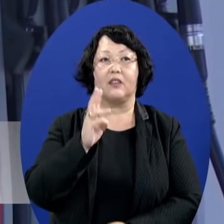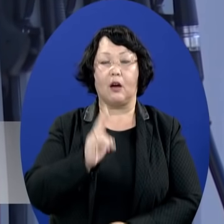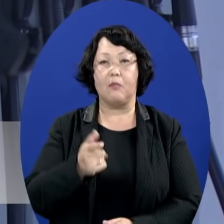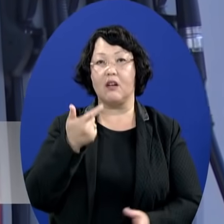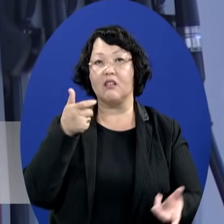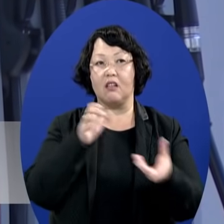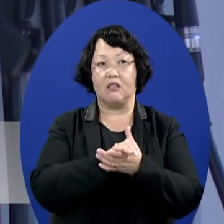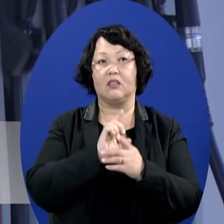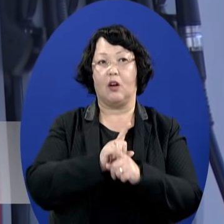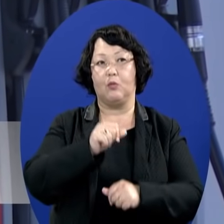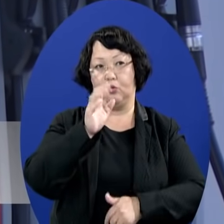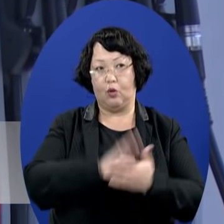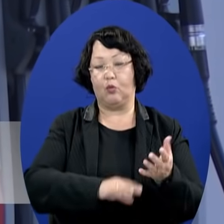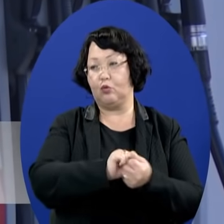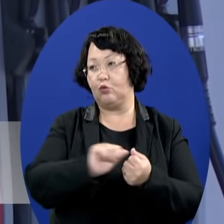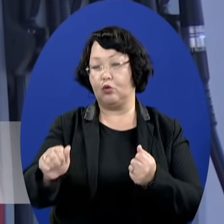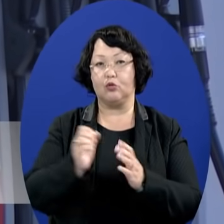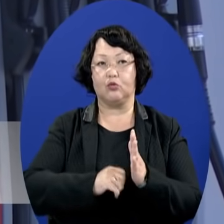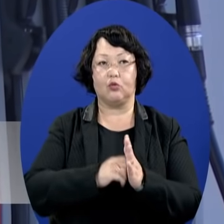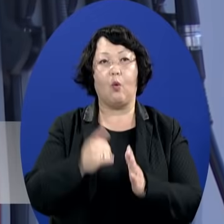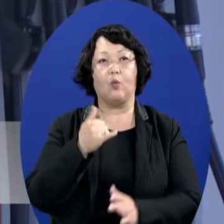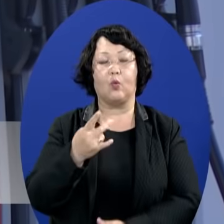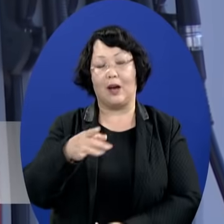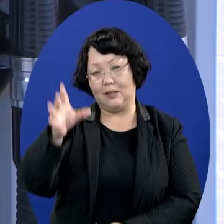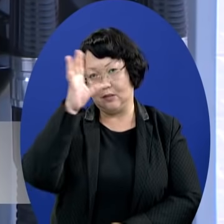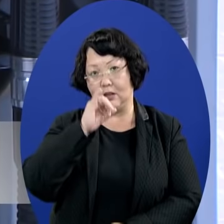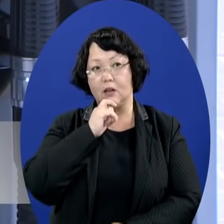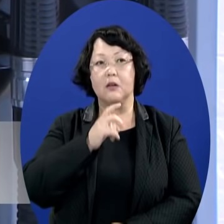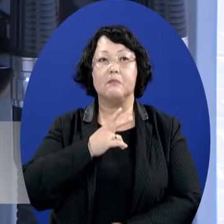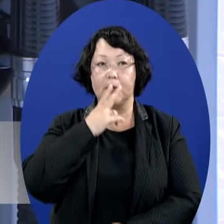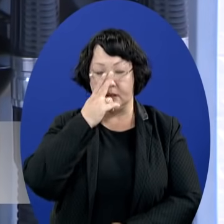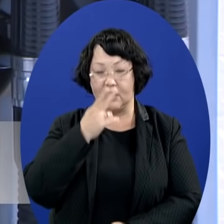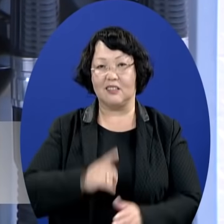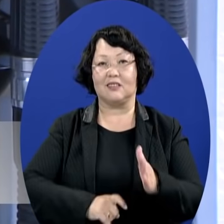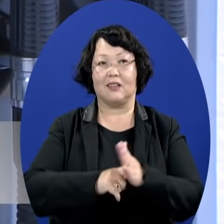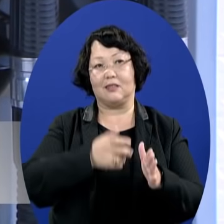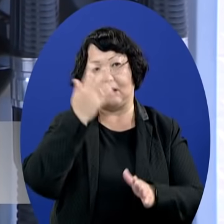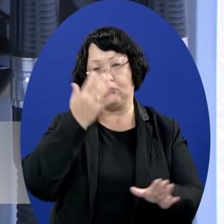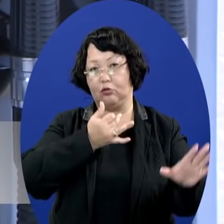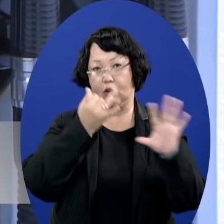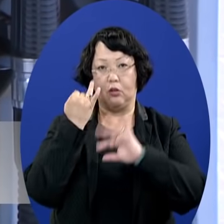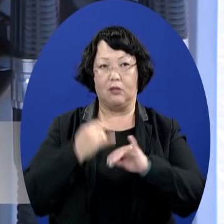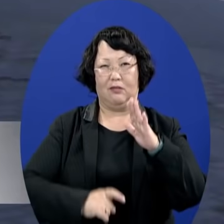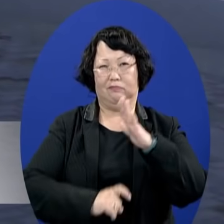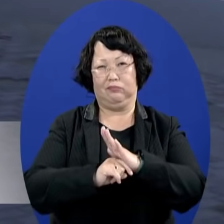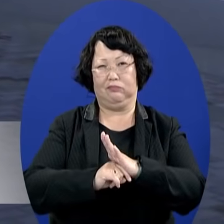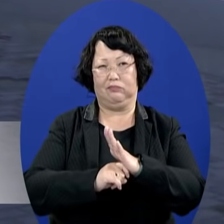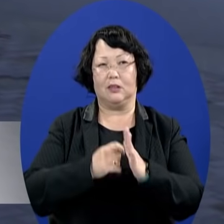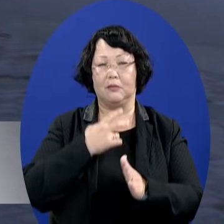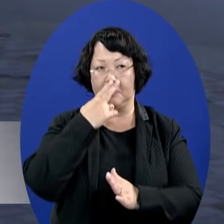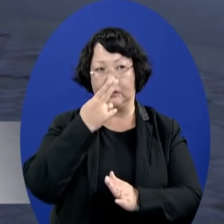гэрээний дагуу мөнгөн торгуул төлнө. Уул уурхайн сайдын хэлснээр бензиний хязгаарлалт 5-7 хоног үргэлжлэх нь.